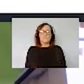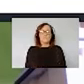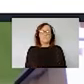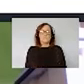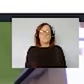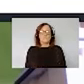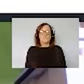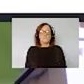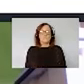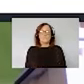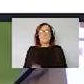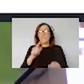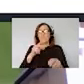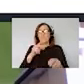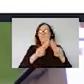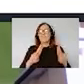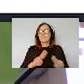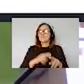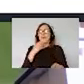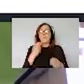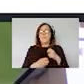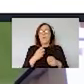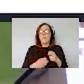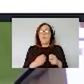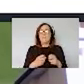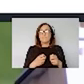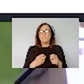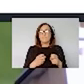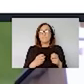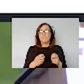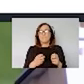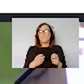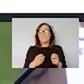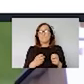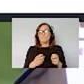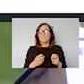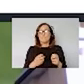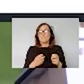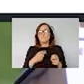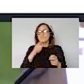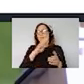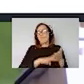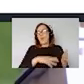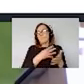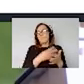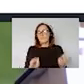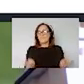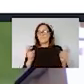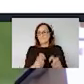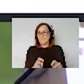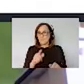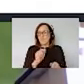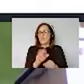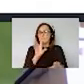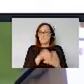Google'a, to jakby dysk, nie ma problemu z tym, żeby się, drodzy Państwo, taką tablicę stworzyć, bo ona jest w pakiecie,